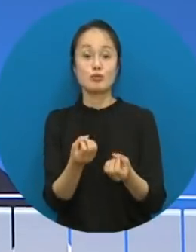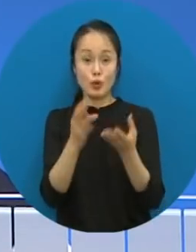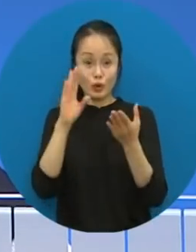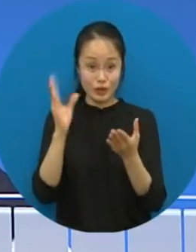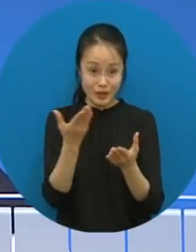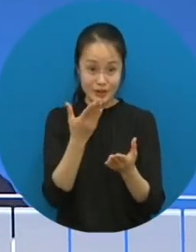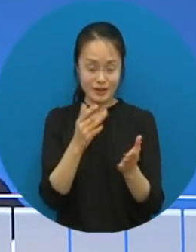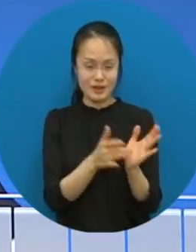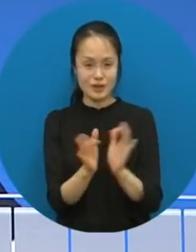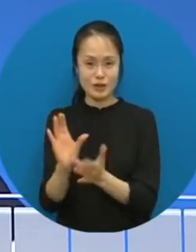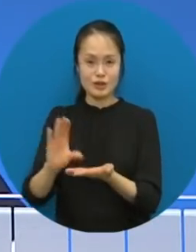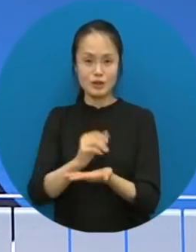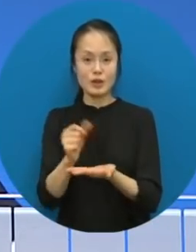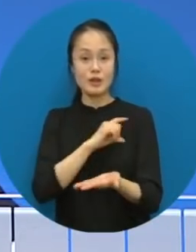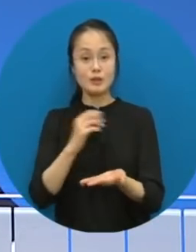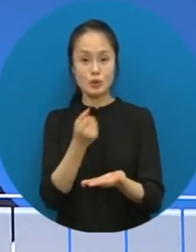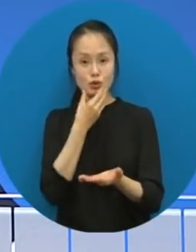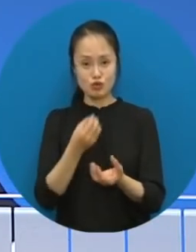이름으로 축복하며 기도합니다.